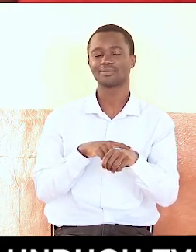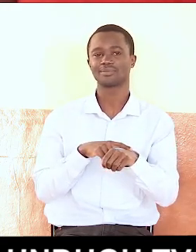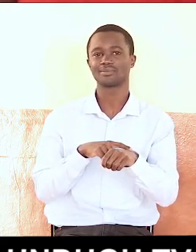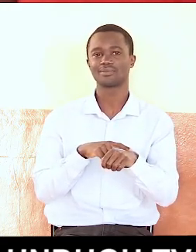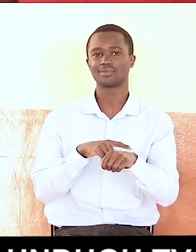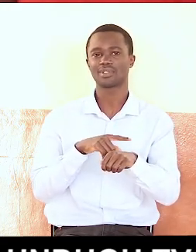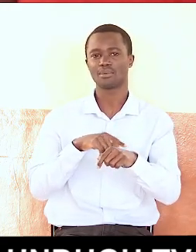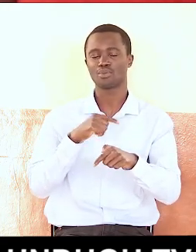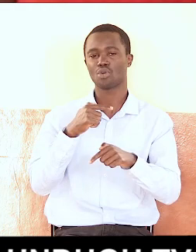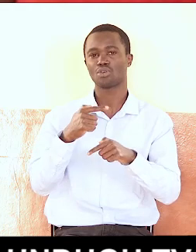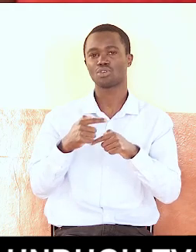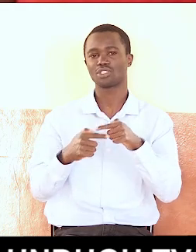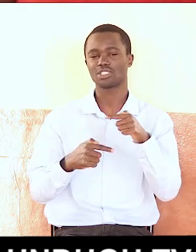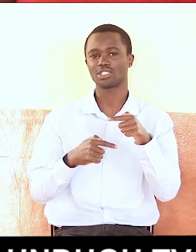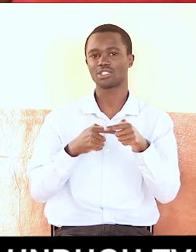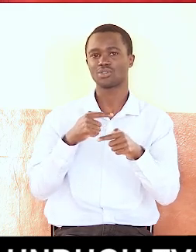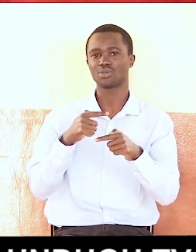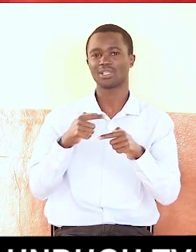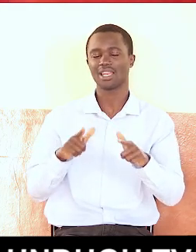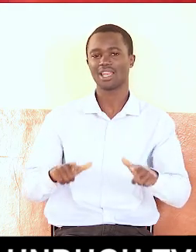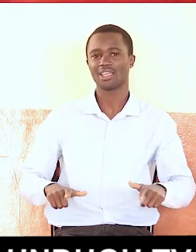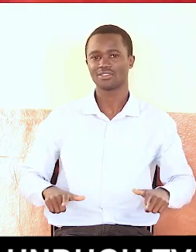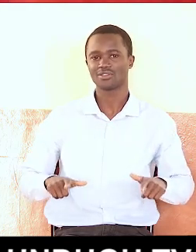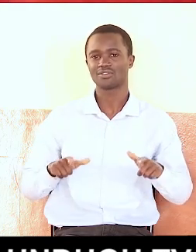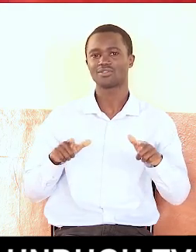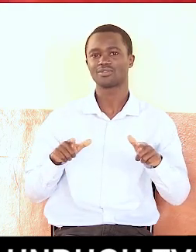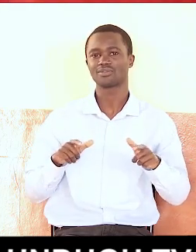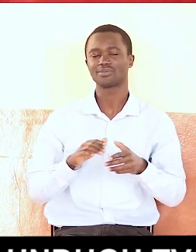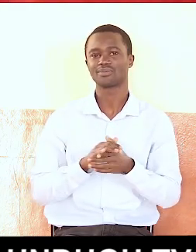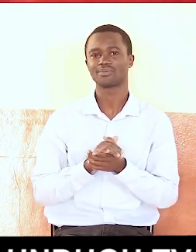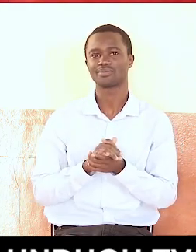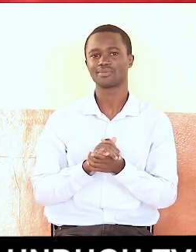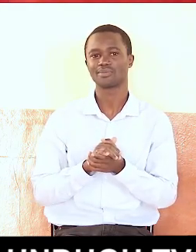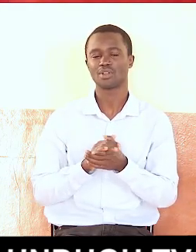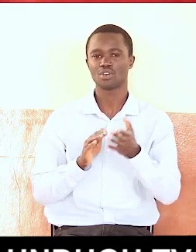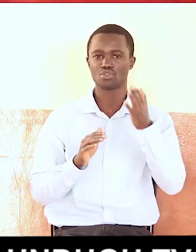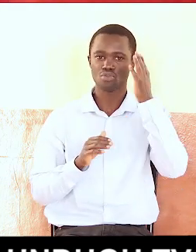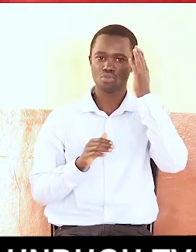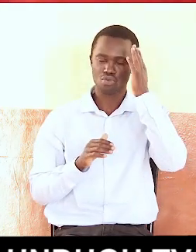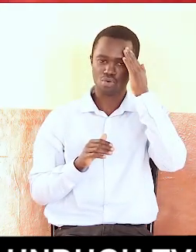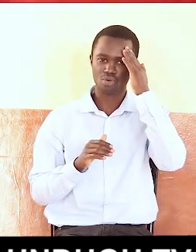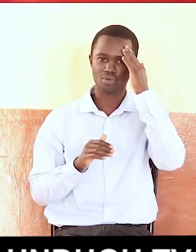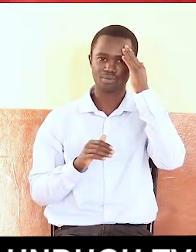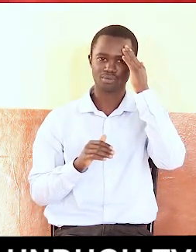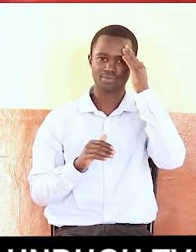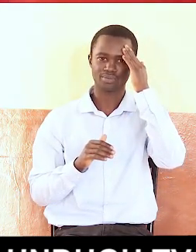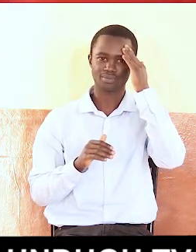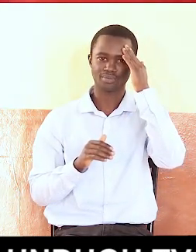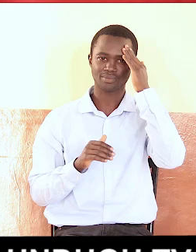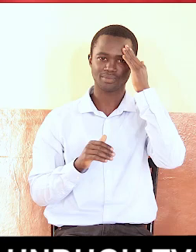tunapoendelea katika maisha tujue ya kwamba